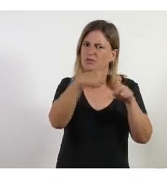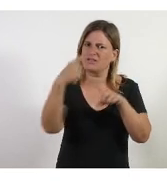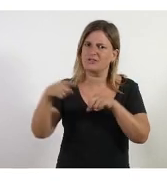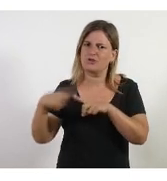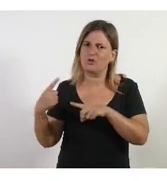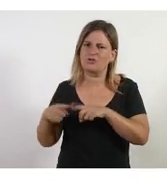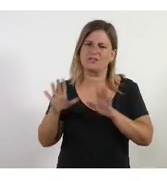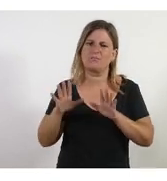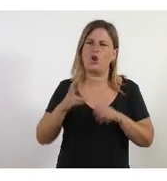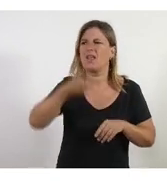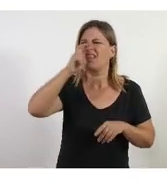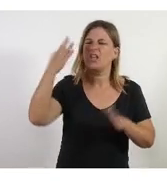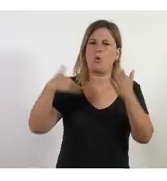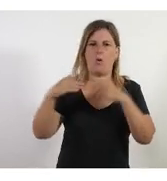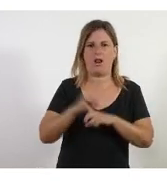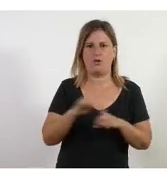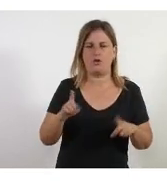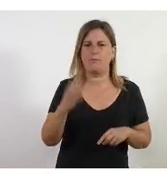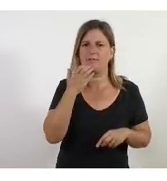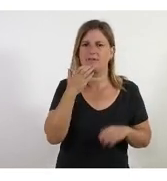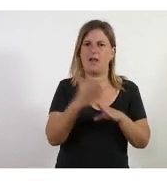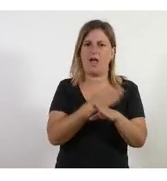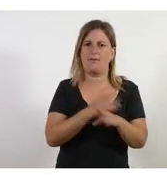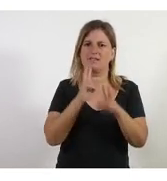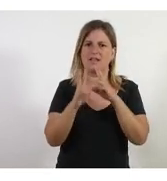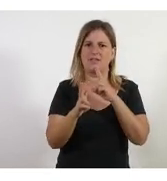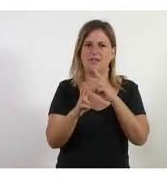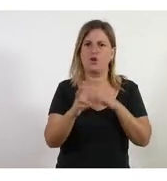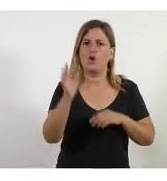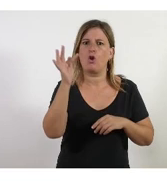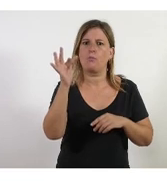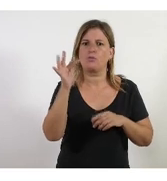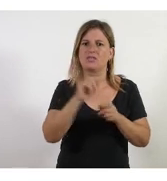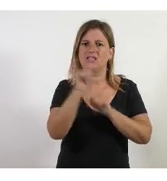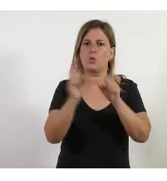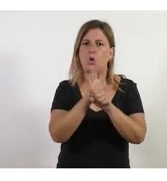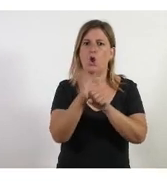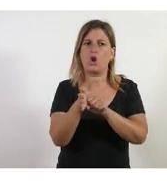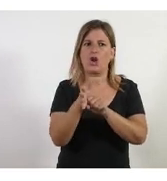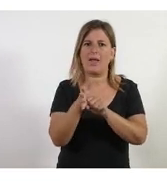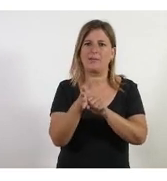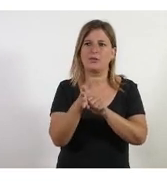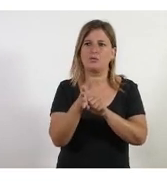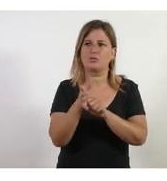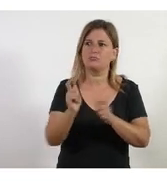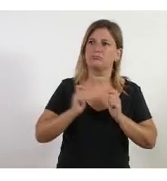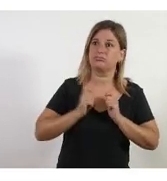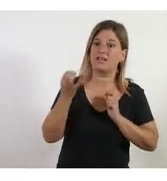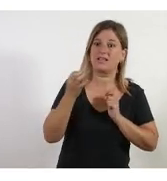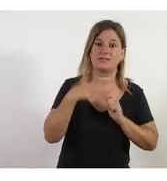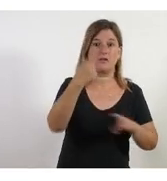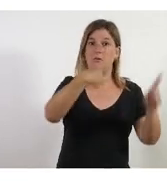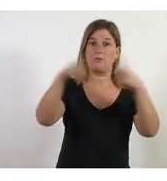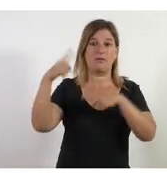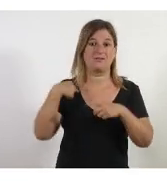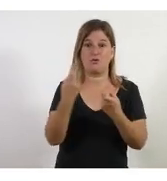no és el mateix. I, per exemple, allò que us deia abans, què ha portat de bo de la pandèmia per tu? Pues que no tinc que viatjar. Que no tinc que viatjar.